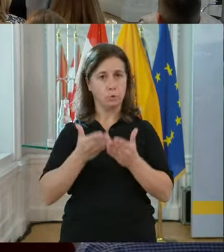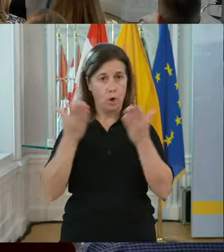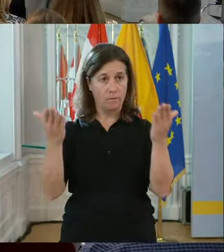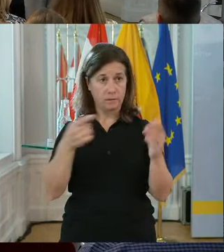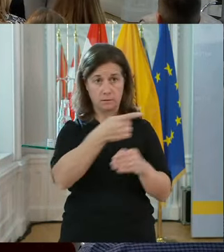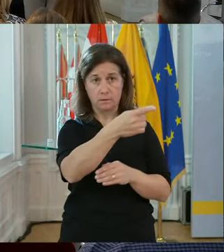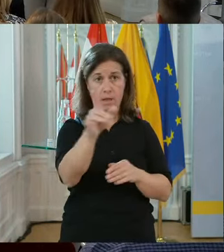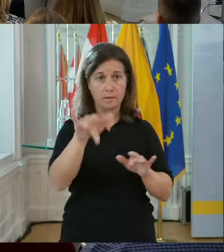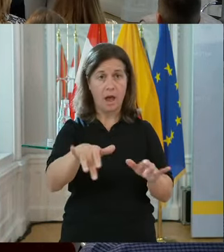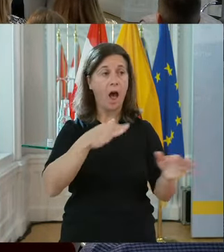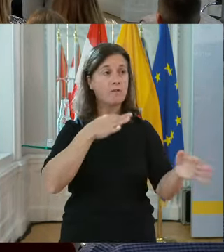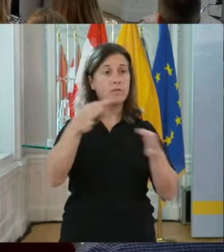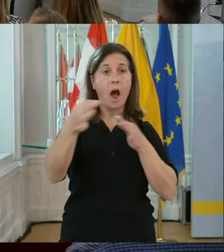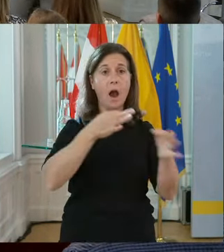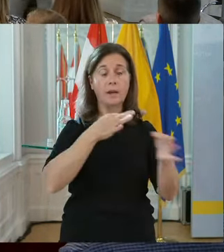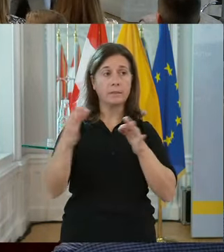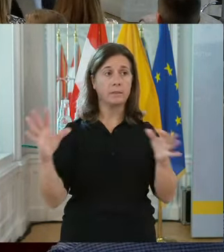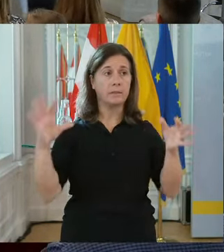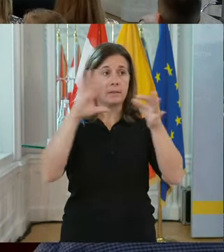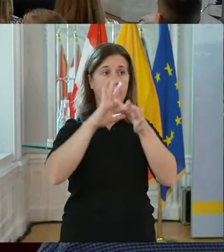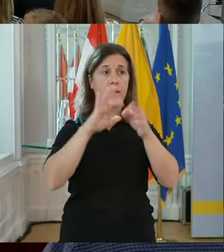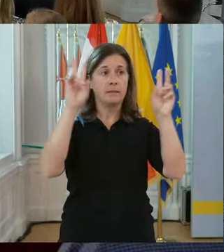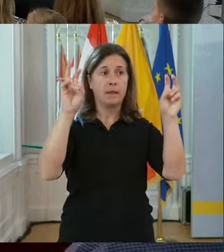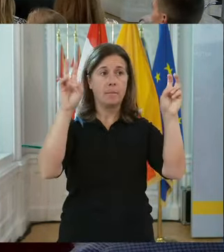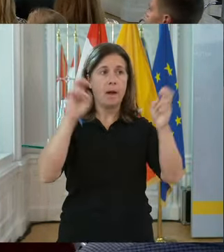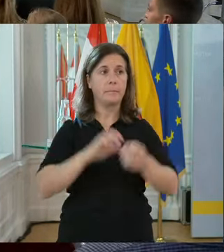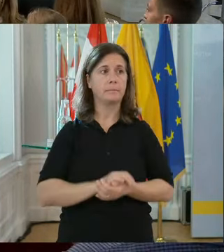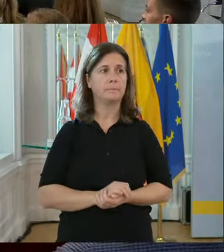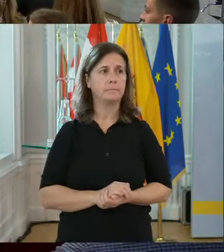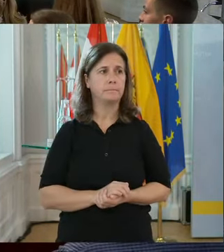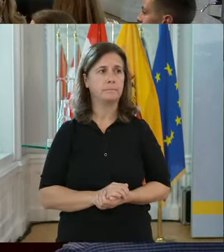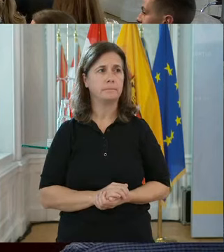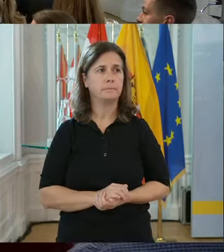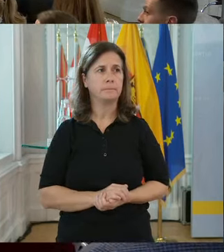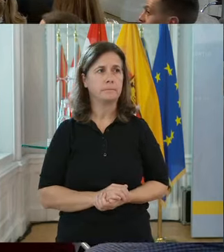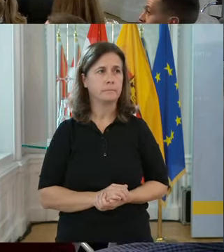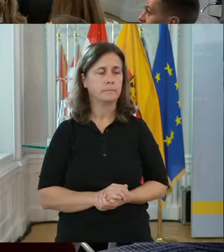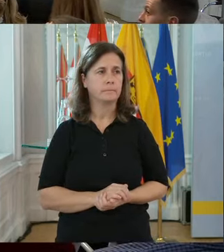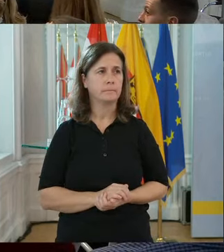Fragen hier im Saal zu diesem Thema? Bitte.